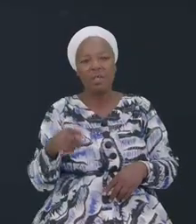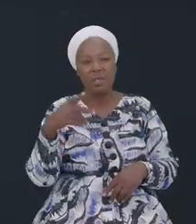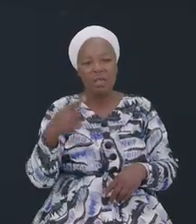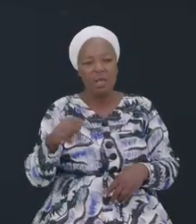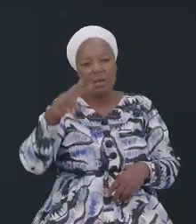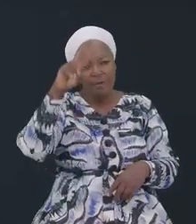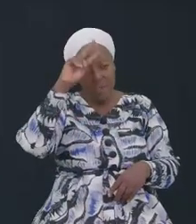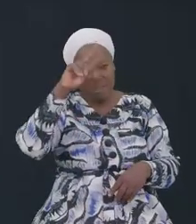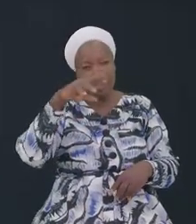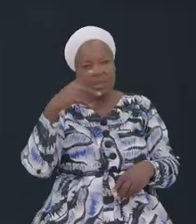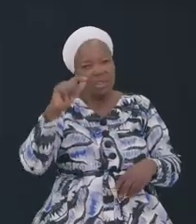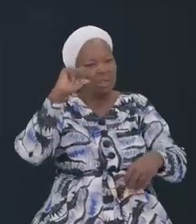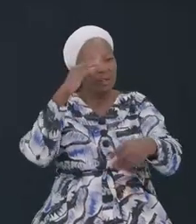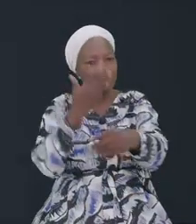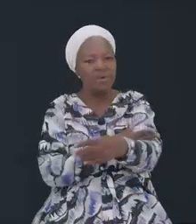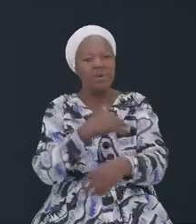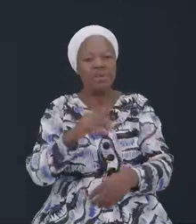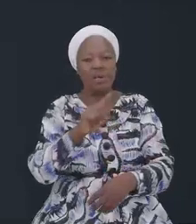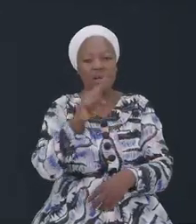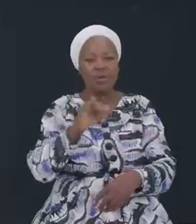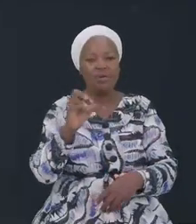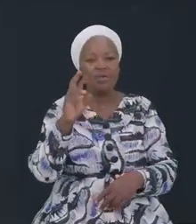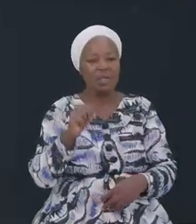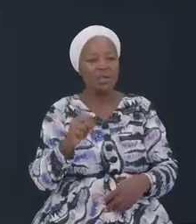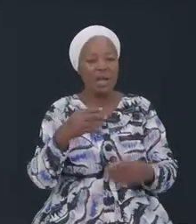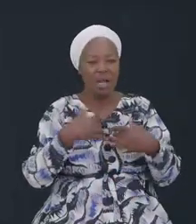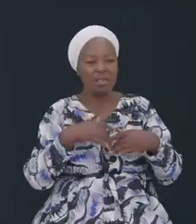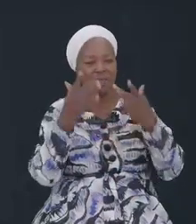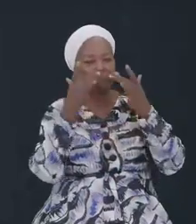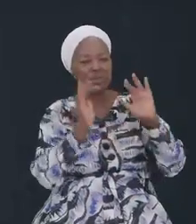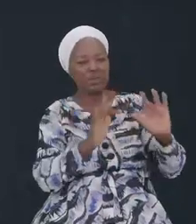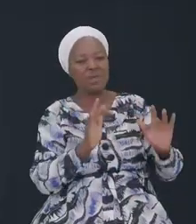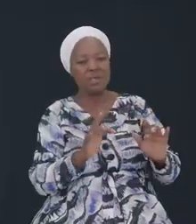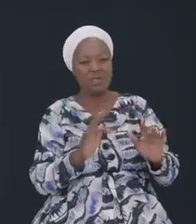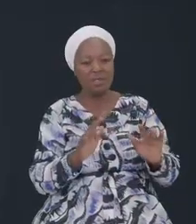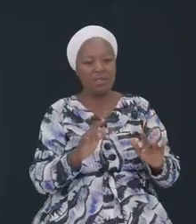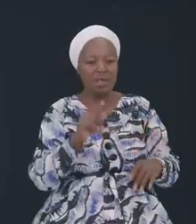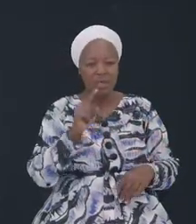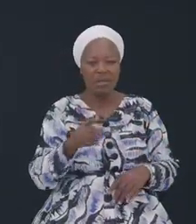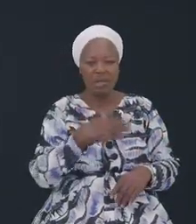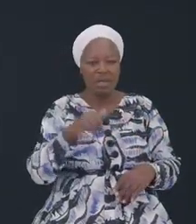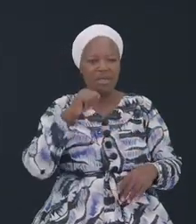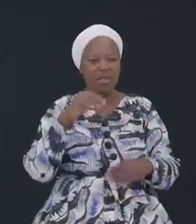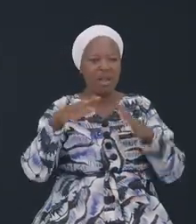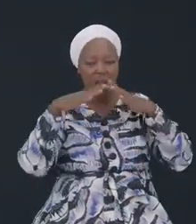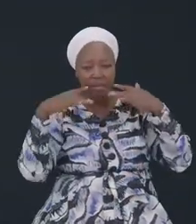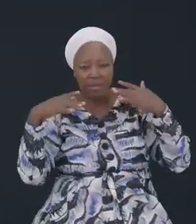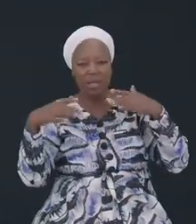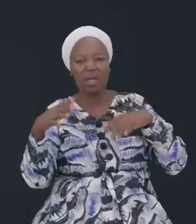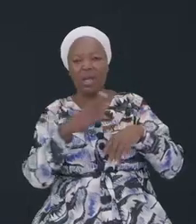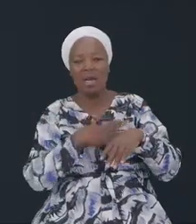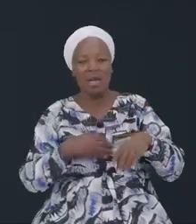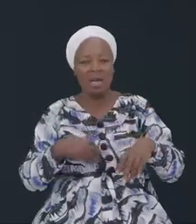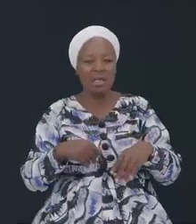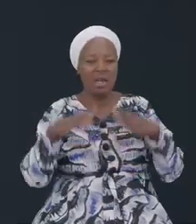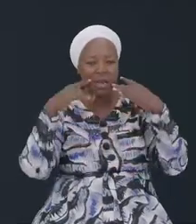Elle te méprise. Elle se moque de toi. La Vierge, fille de